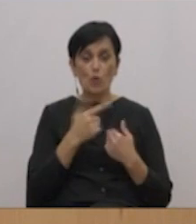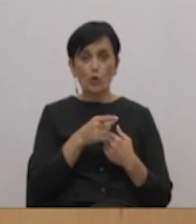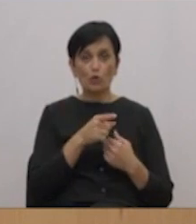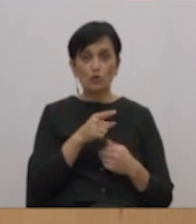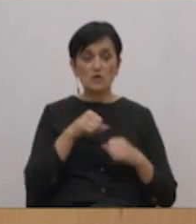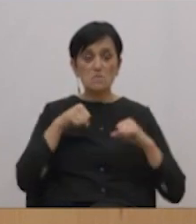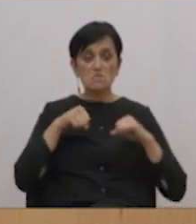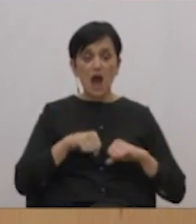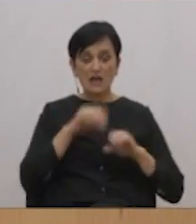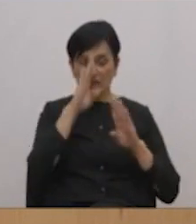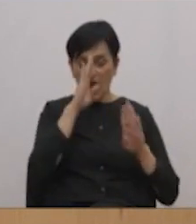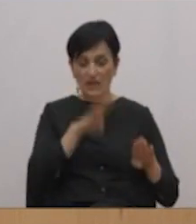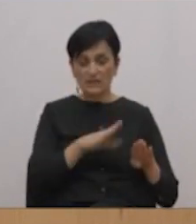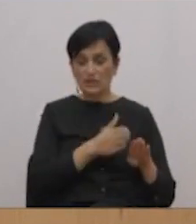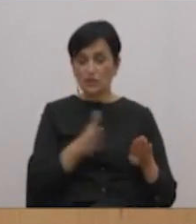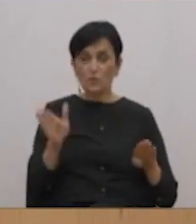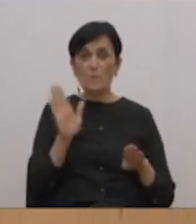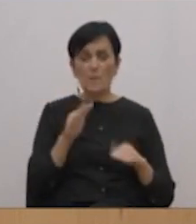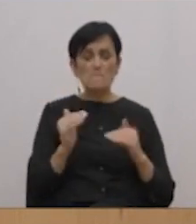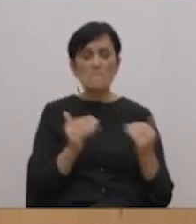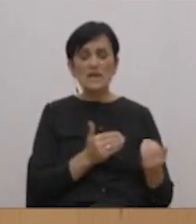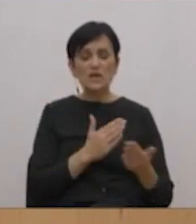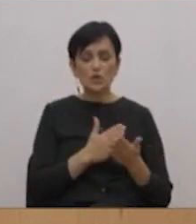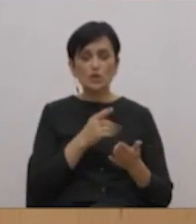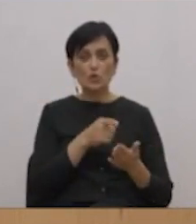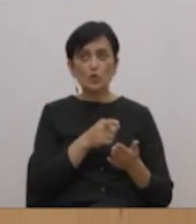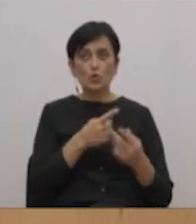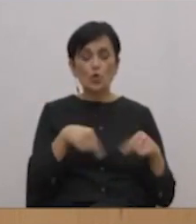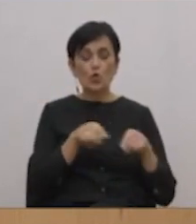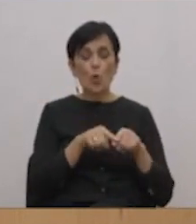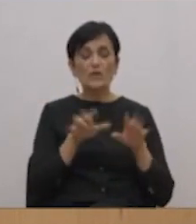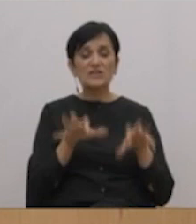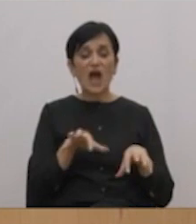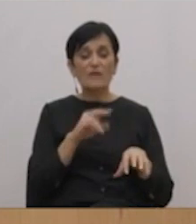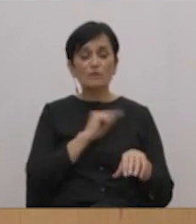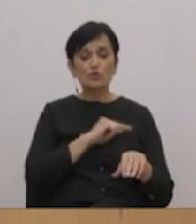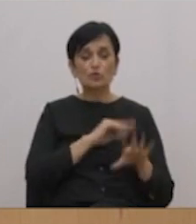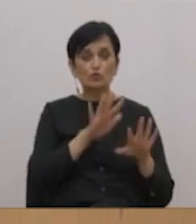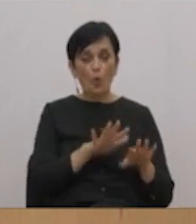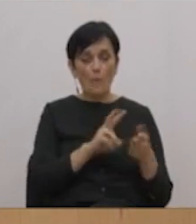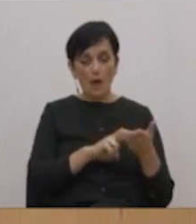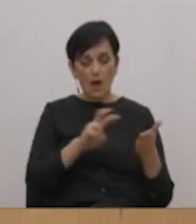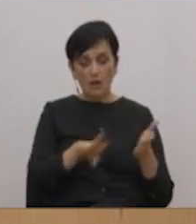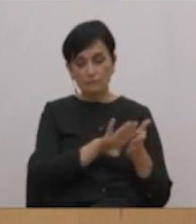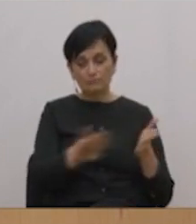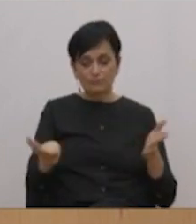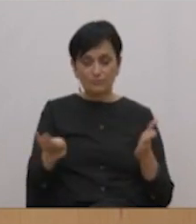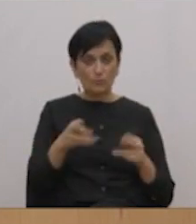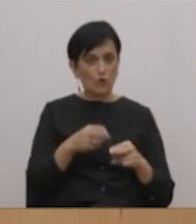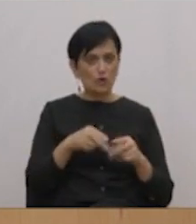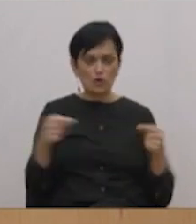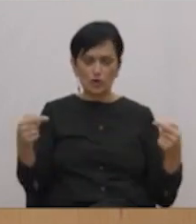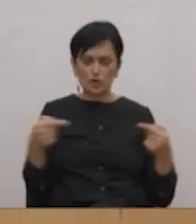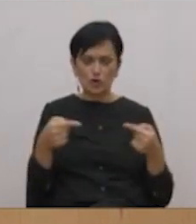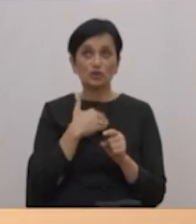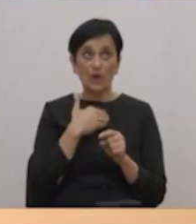დატოვოს მანდატი, მაგრამ მინიმალური არის ის, რომ დაატოვებინოთ კომიტეტის თავმჯდომარის პოზიცია, რადგან უკიდურესად შეუსაბამოა